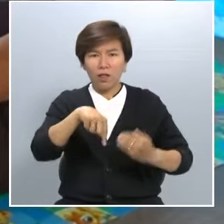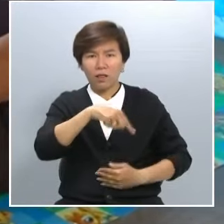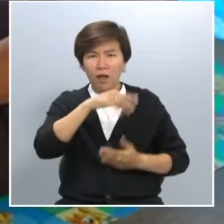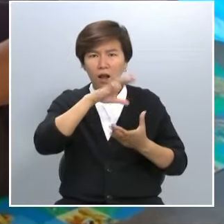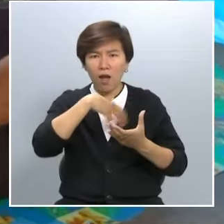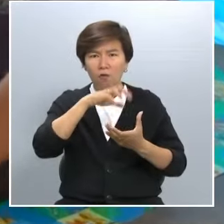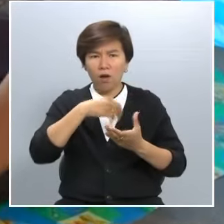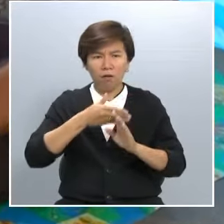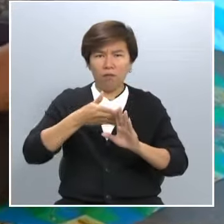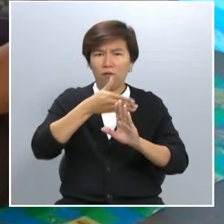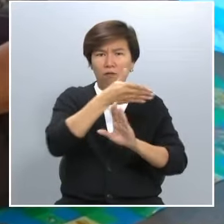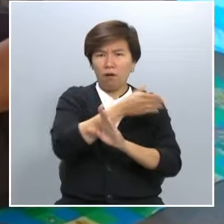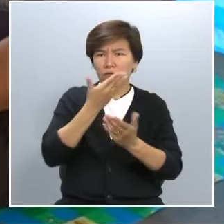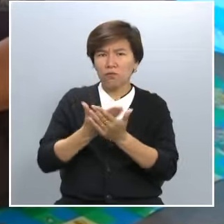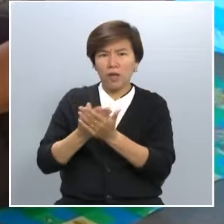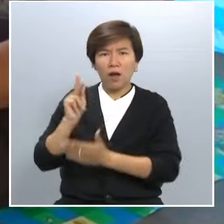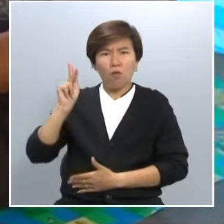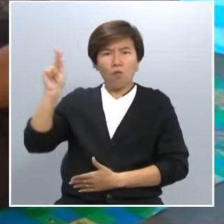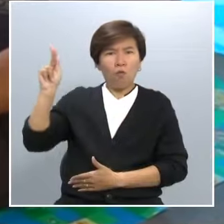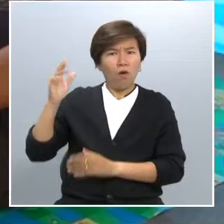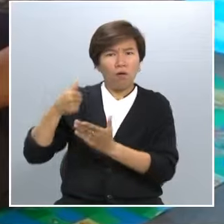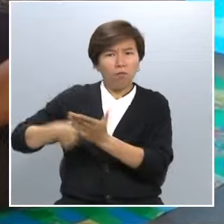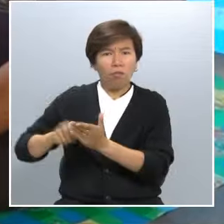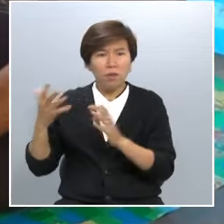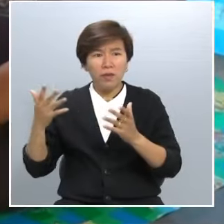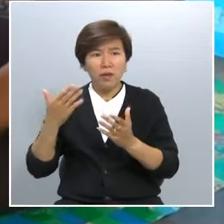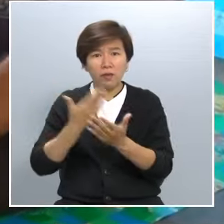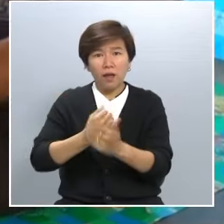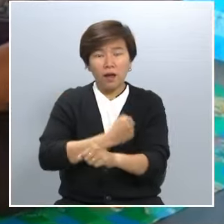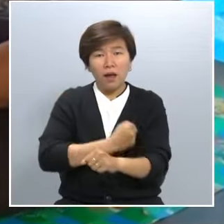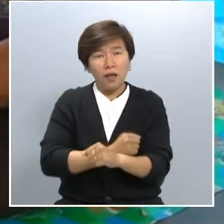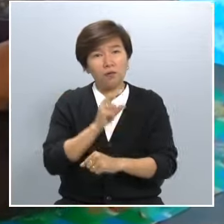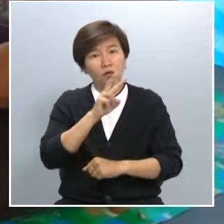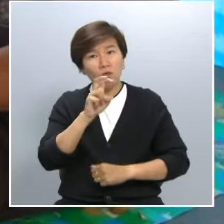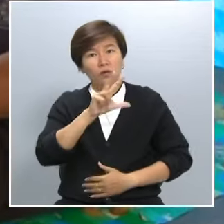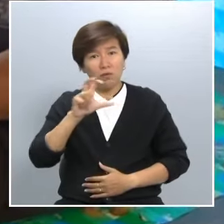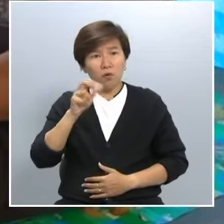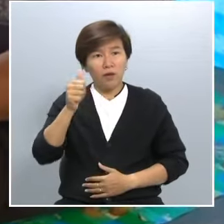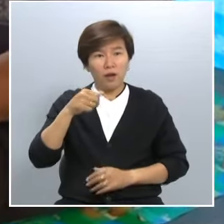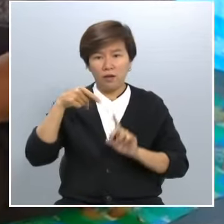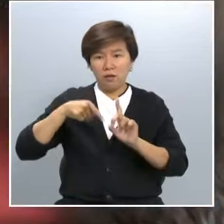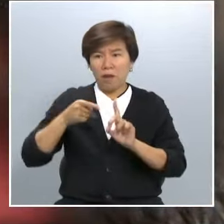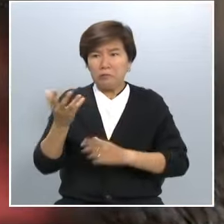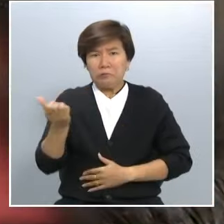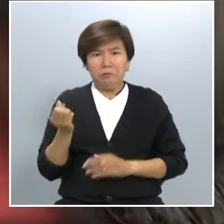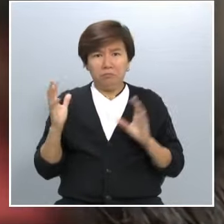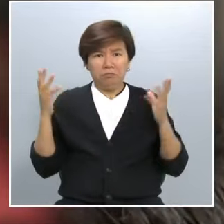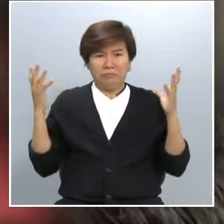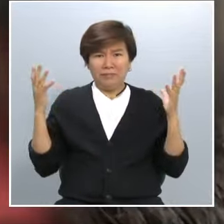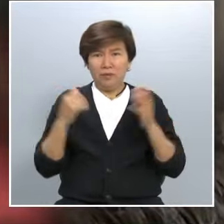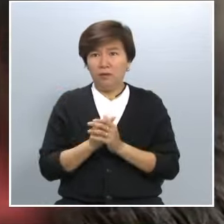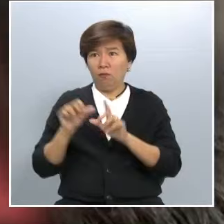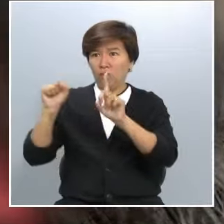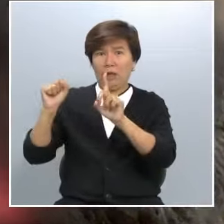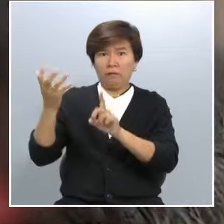มาไม่เคยไปกู้เงินไทยรายได้วันละ 200-300 บาทเงินพันนึงยังไม่กล้าไปหยิบยืมคนอื่นเลยจะไปยืมค